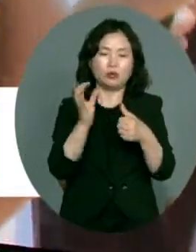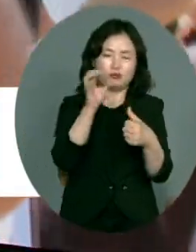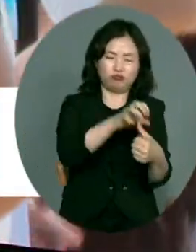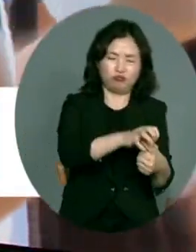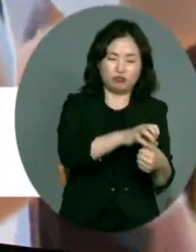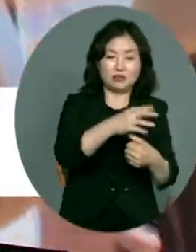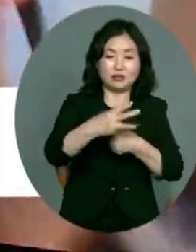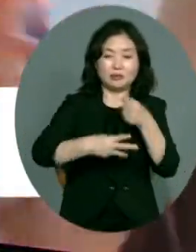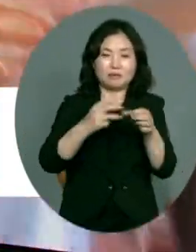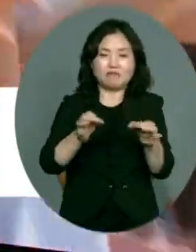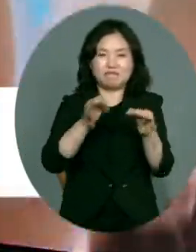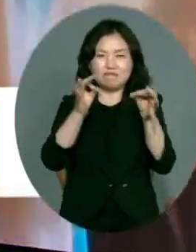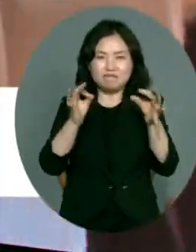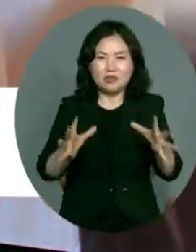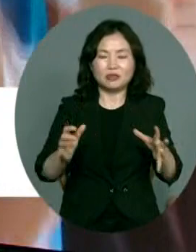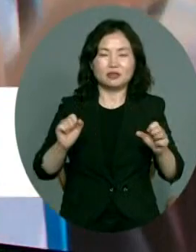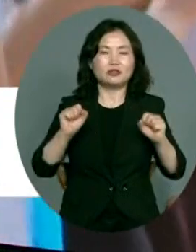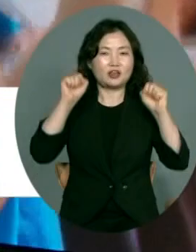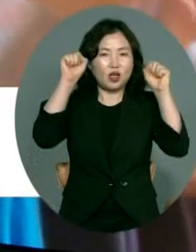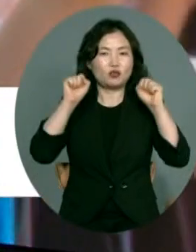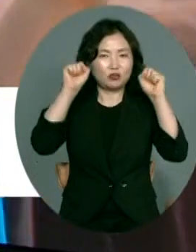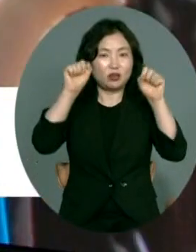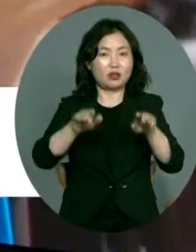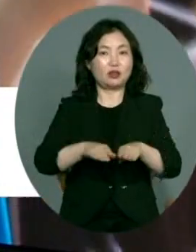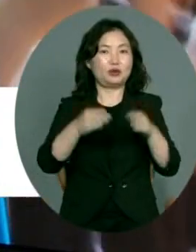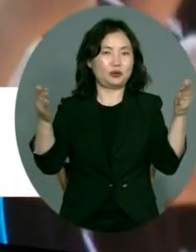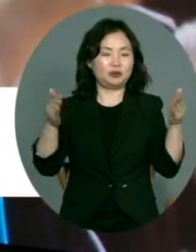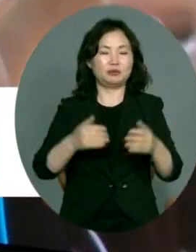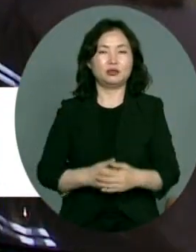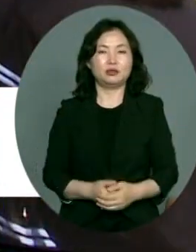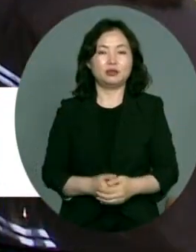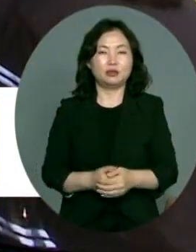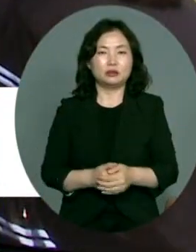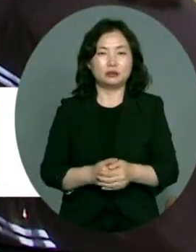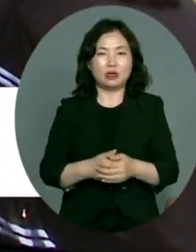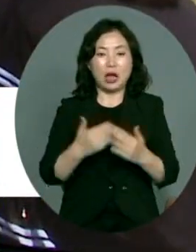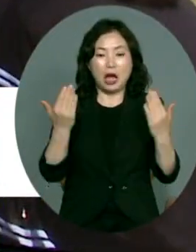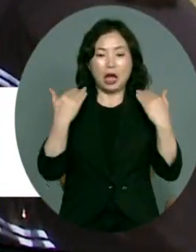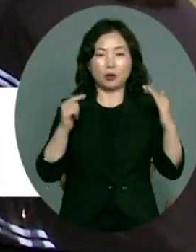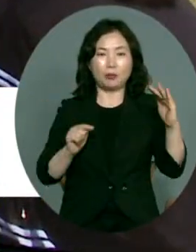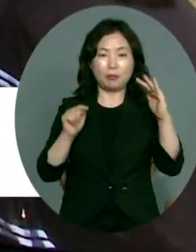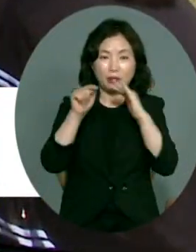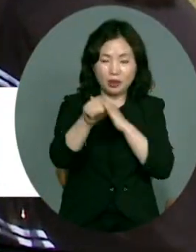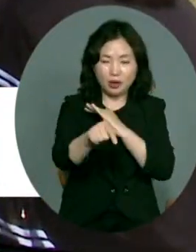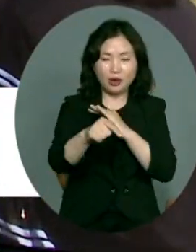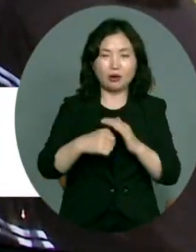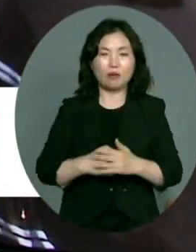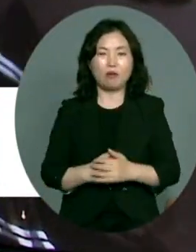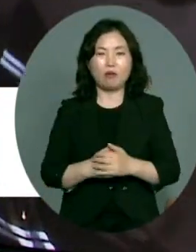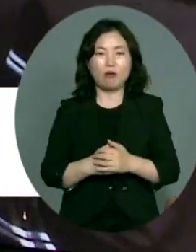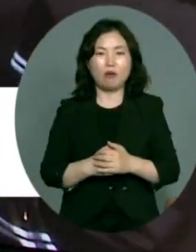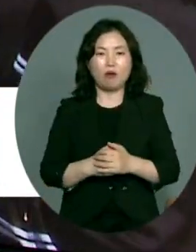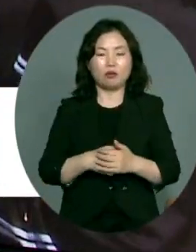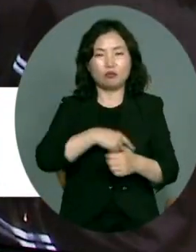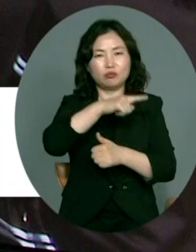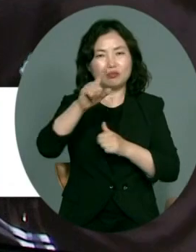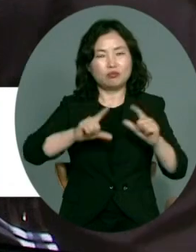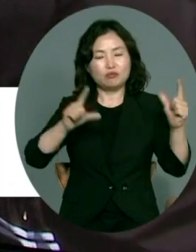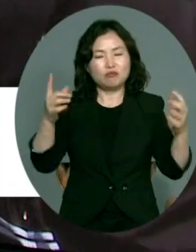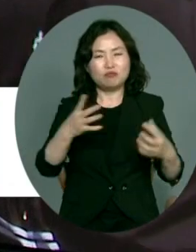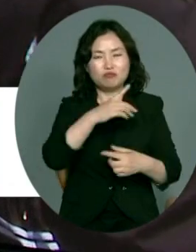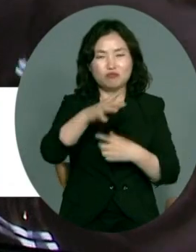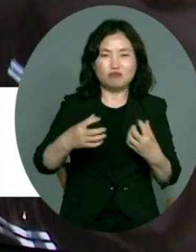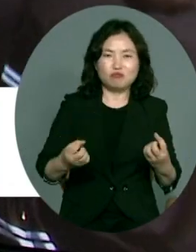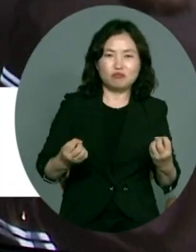3년 만에 부활한 체육대회 도 그 가운데 하나입니다 취재진이 합격한 것을 찾아봤더니 그야말로 축제 분위기